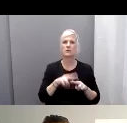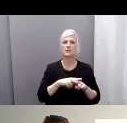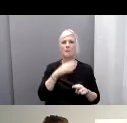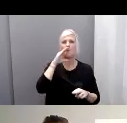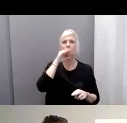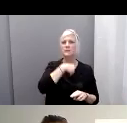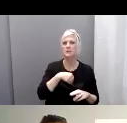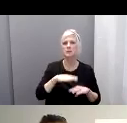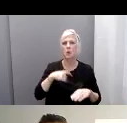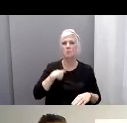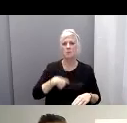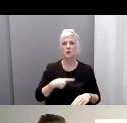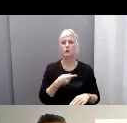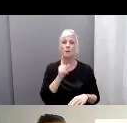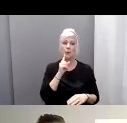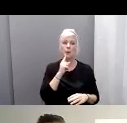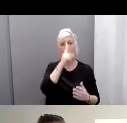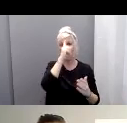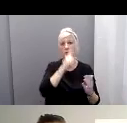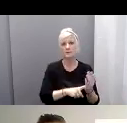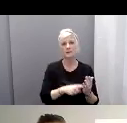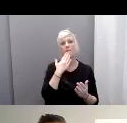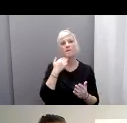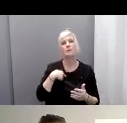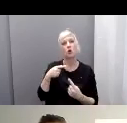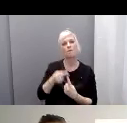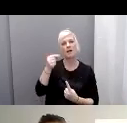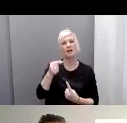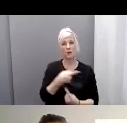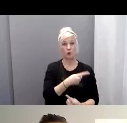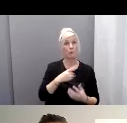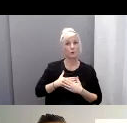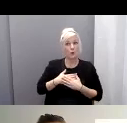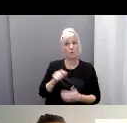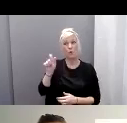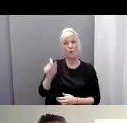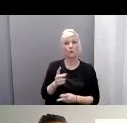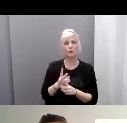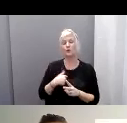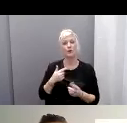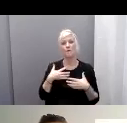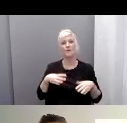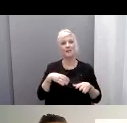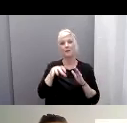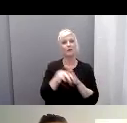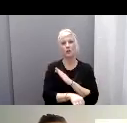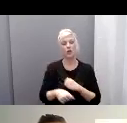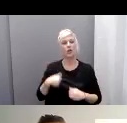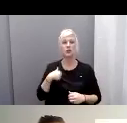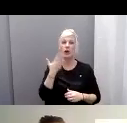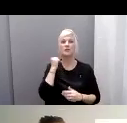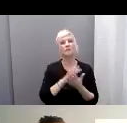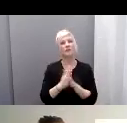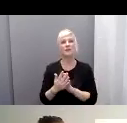åsikter om vilken partner jag väljer. Nu när de väl gillar honom vill jag inte förstöra det. Man kan ju ändå ändra på sig och bli mer